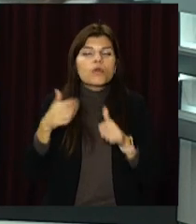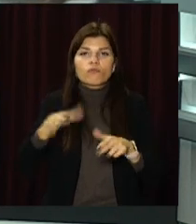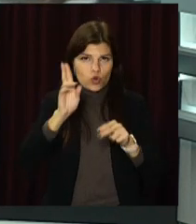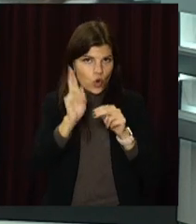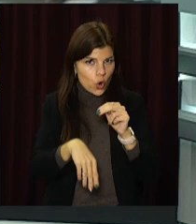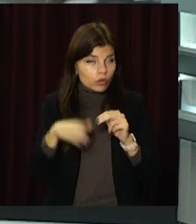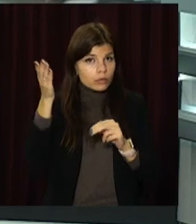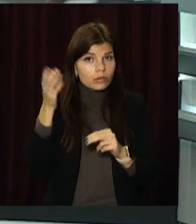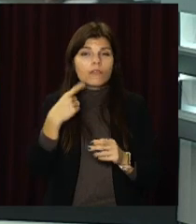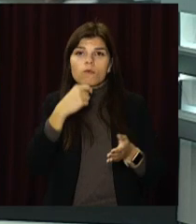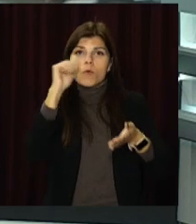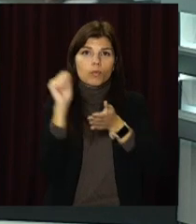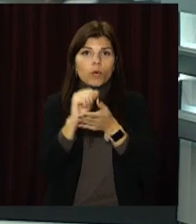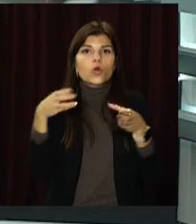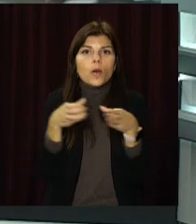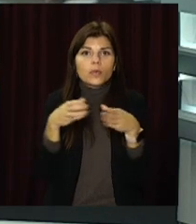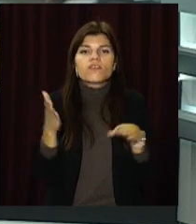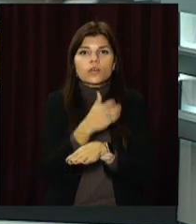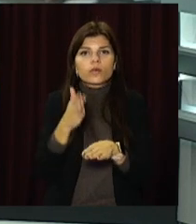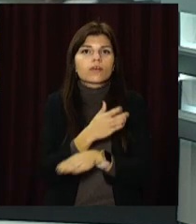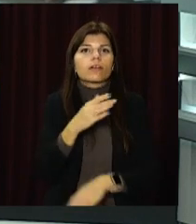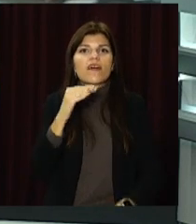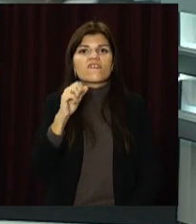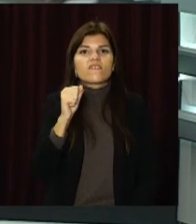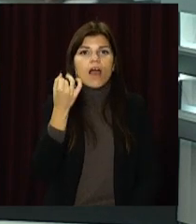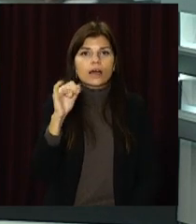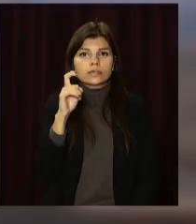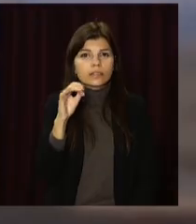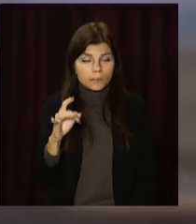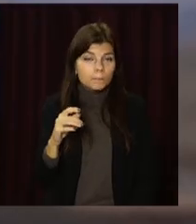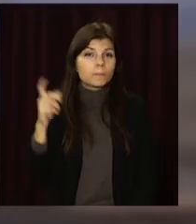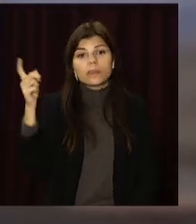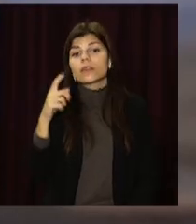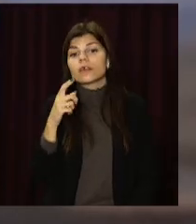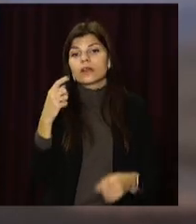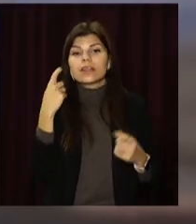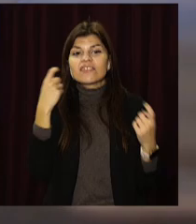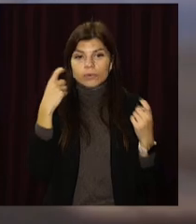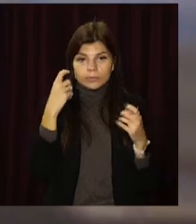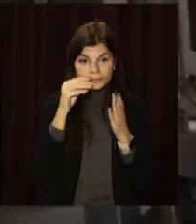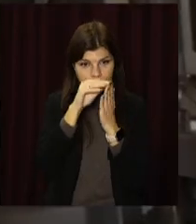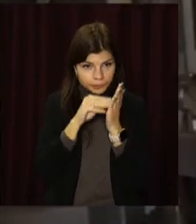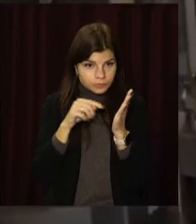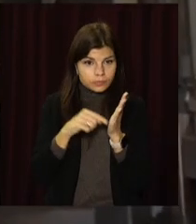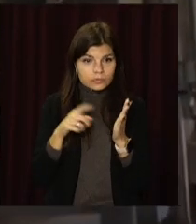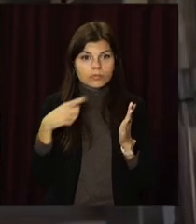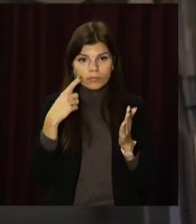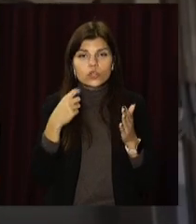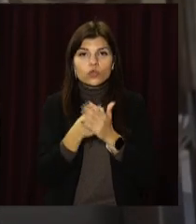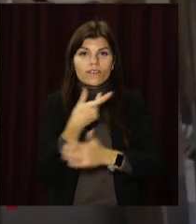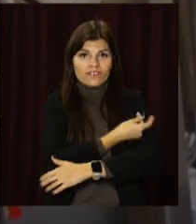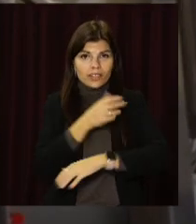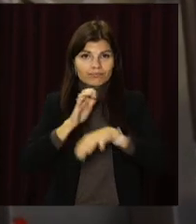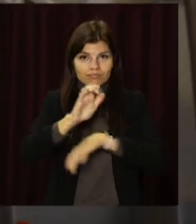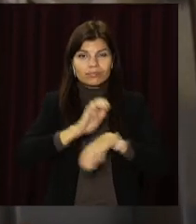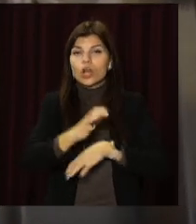клінічних випробувань опублікувала компанія-виробник вакцини Pfizer, повідомляє інформаційне агентство Reuters. Втім, до виходу вакцини на